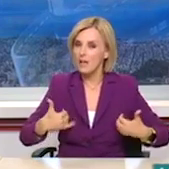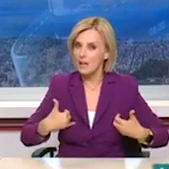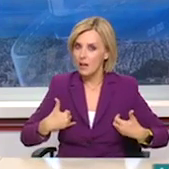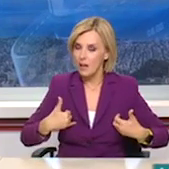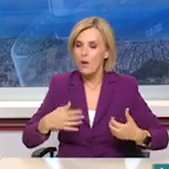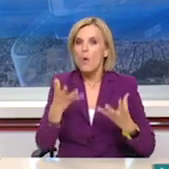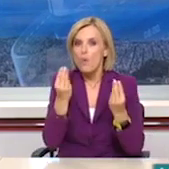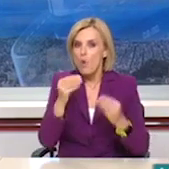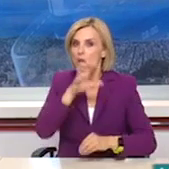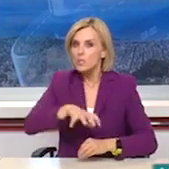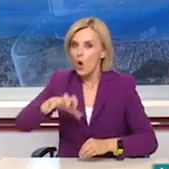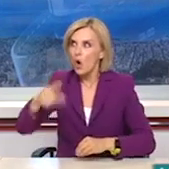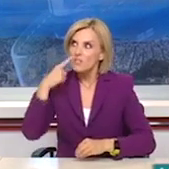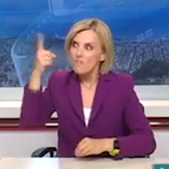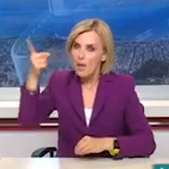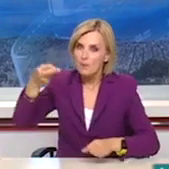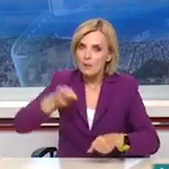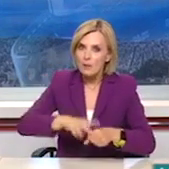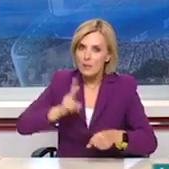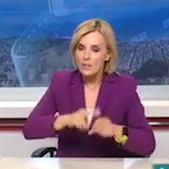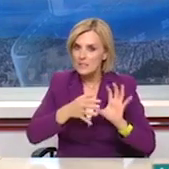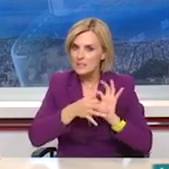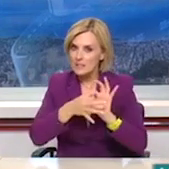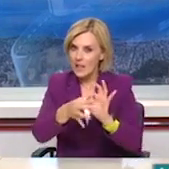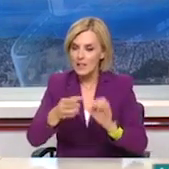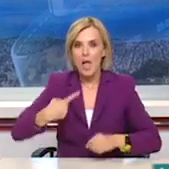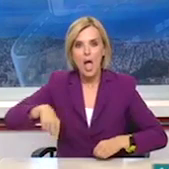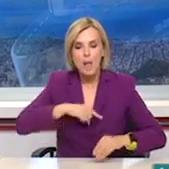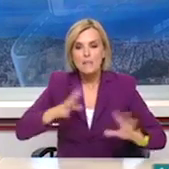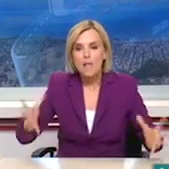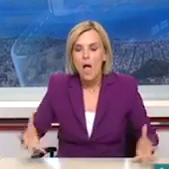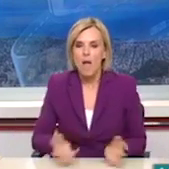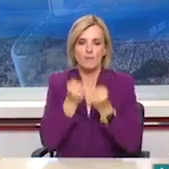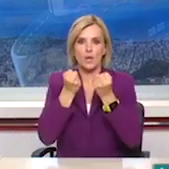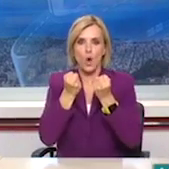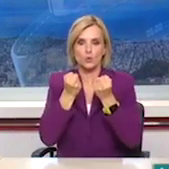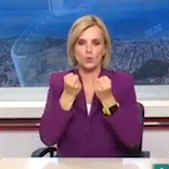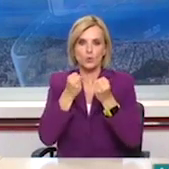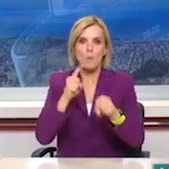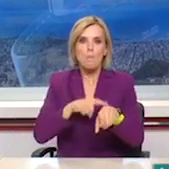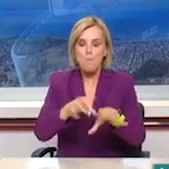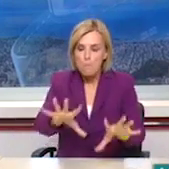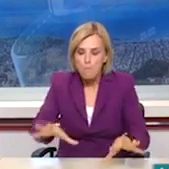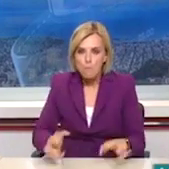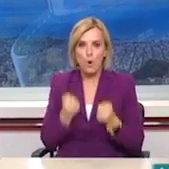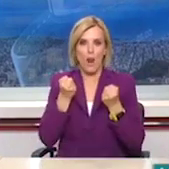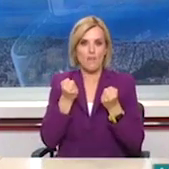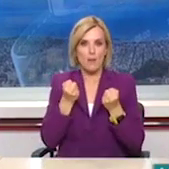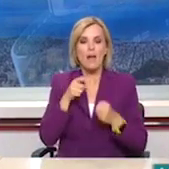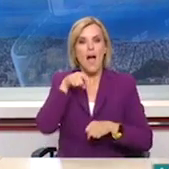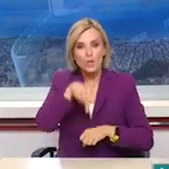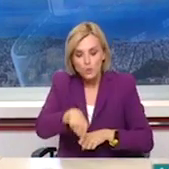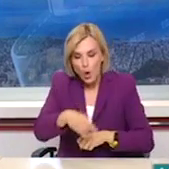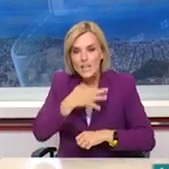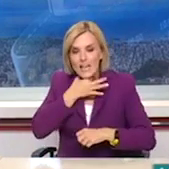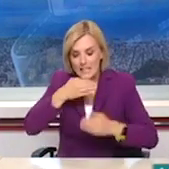αποδειχθεί σε πάρα πολλές χώρες όλου του κόσμου. Εμείς ευτυχώς αποφύγαμε να ζήσουμε φιαλτικές καταστάσεις. Χρειάζεται και στις επόμενες